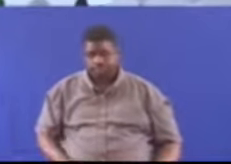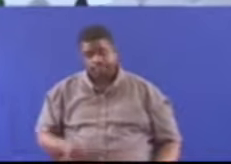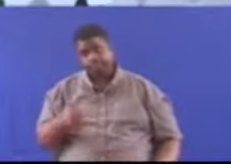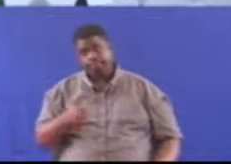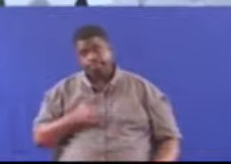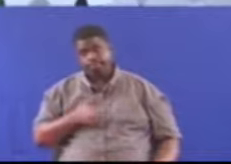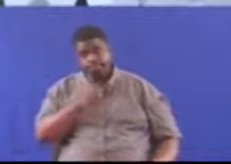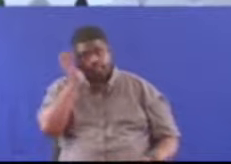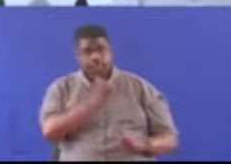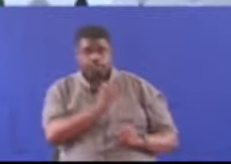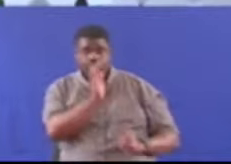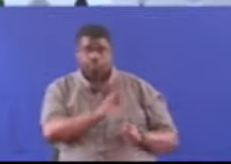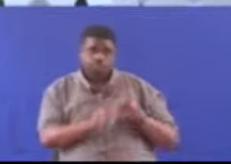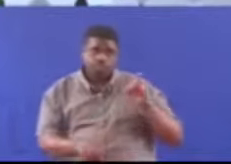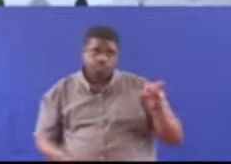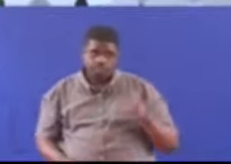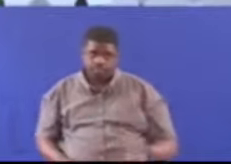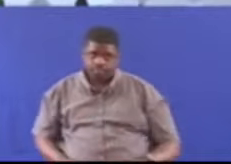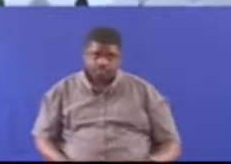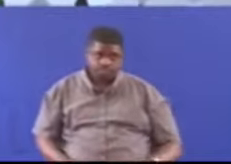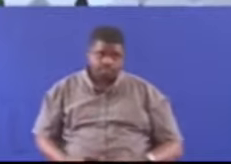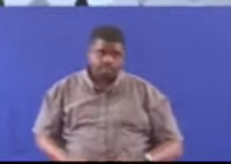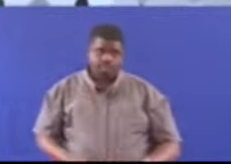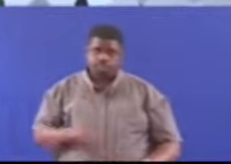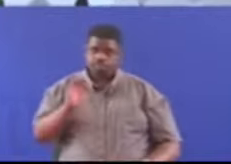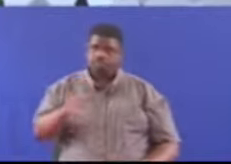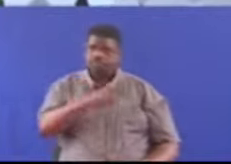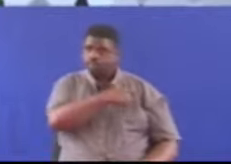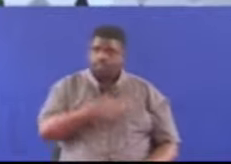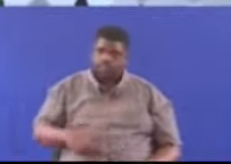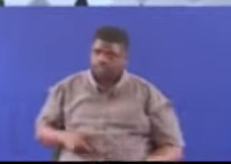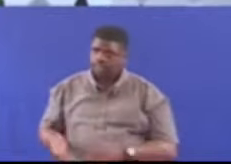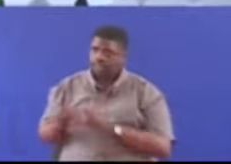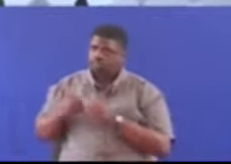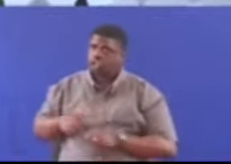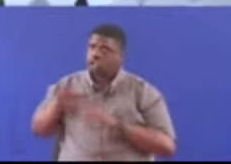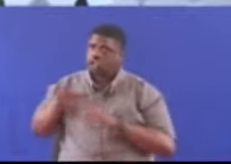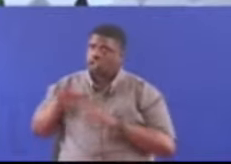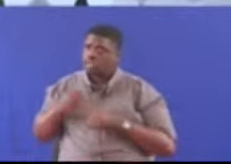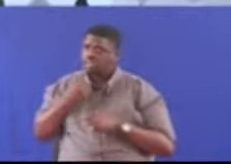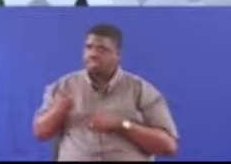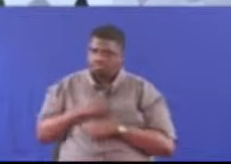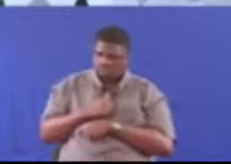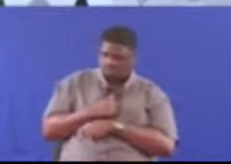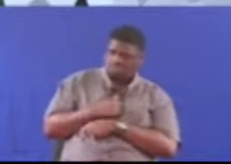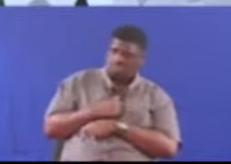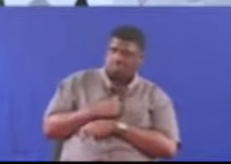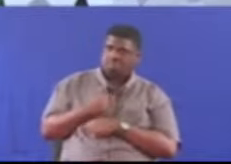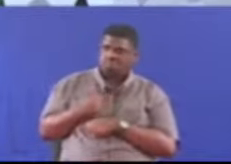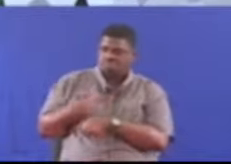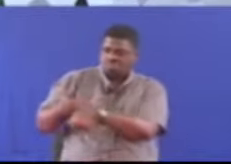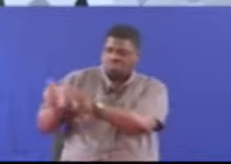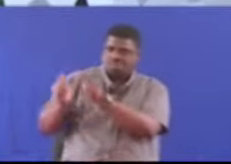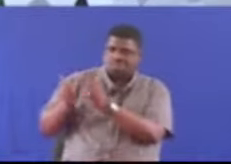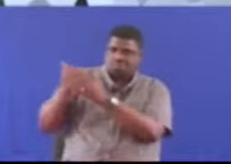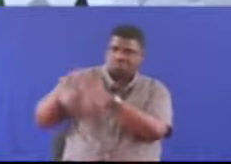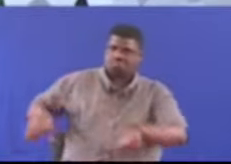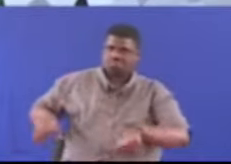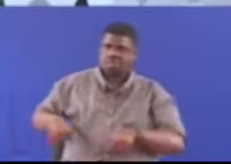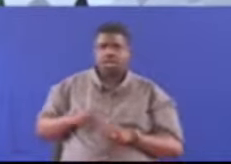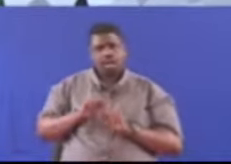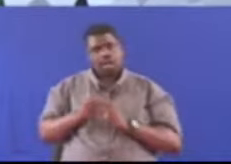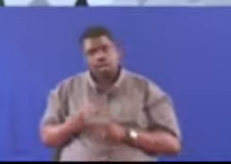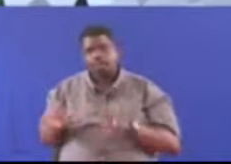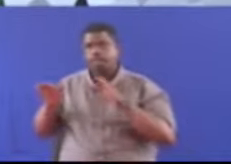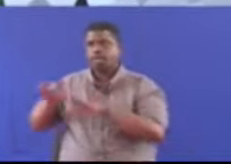ilikuwa ya kwako. Ulipomwambia rais angeweza akakubali au akasema endelea mwenyewe, lakini akabariki